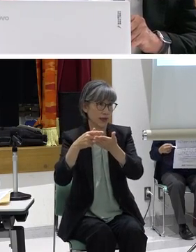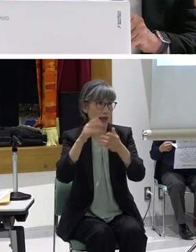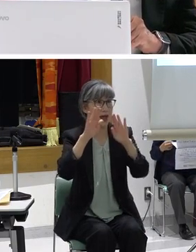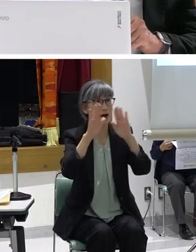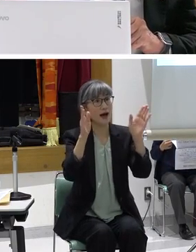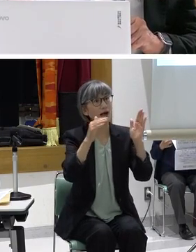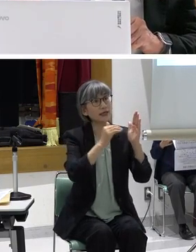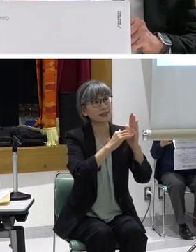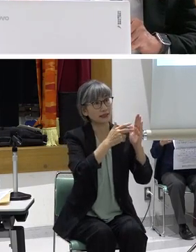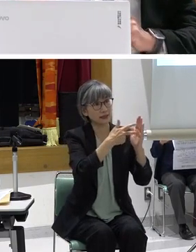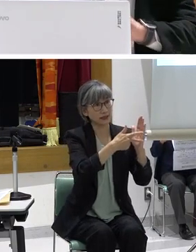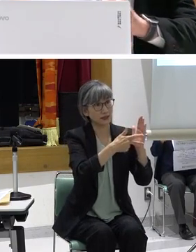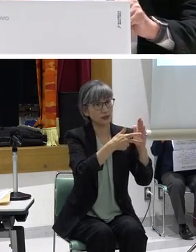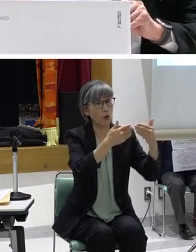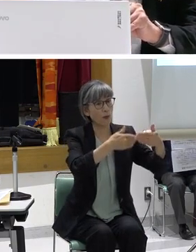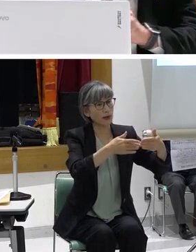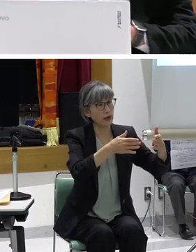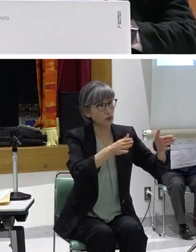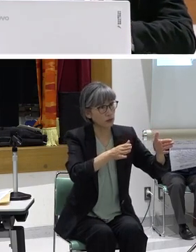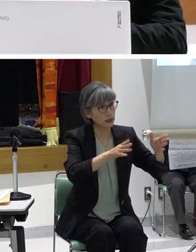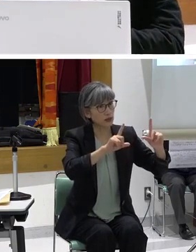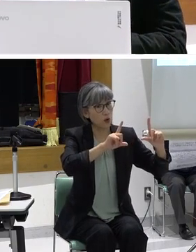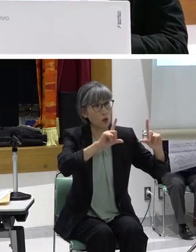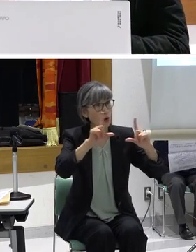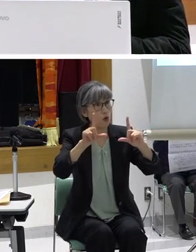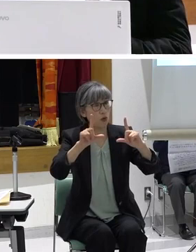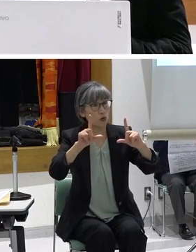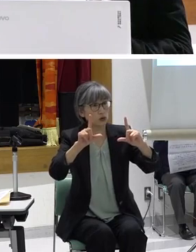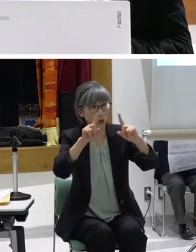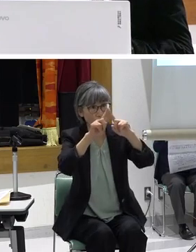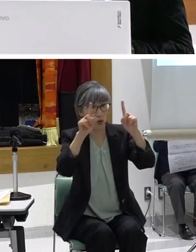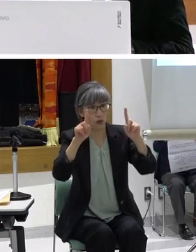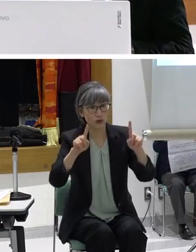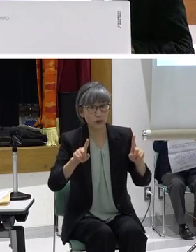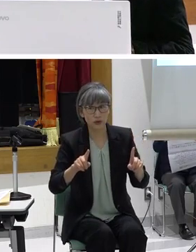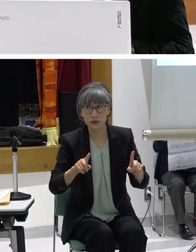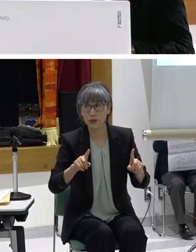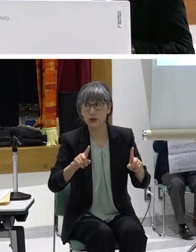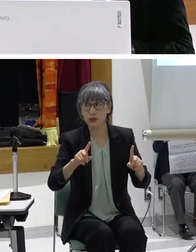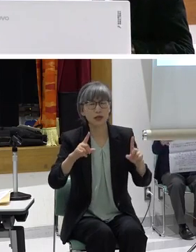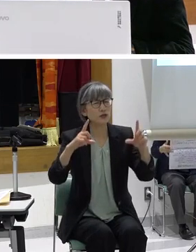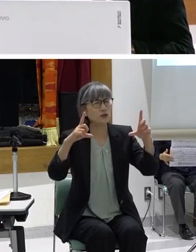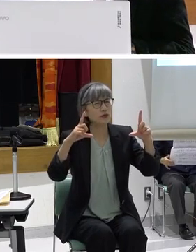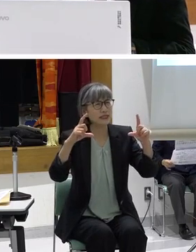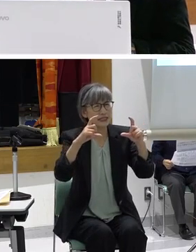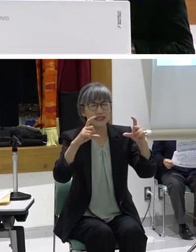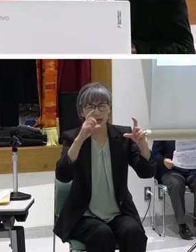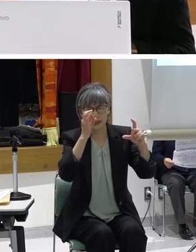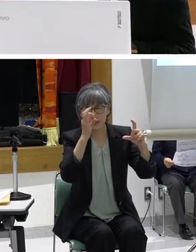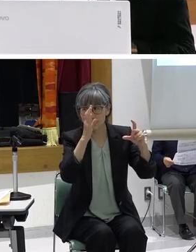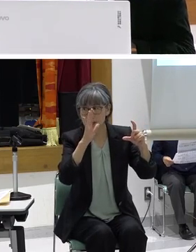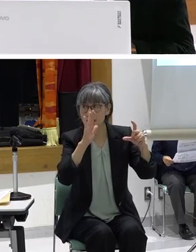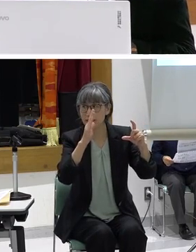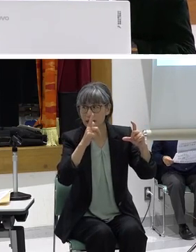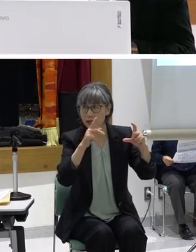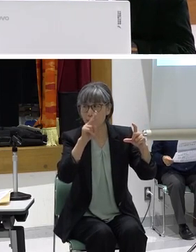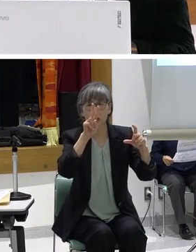の、報告書ということなんですけど、ちょっと小さい丸なんですが、二重